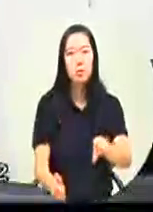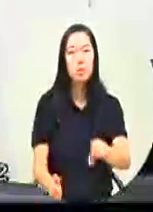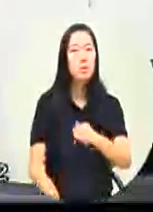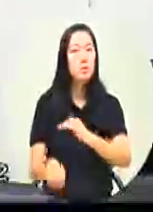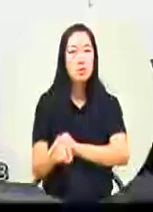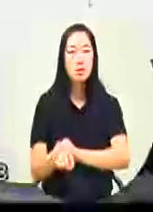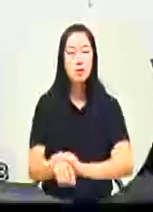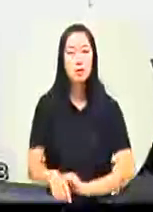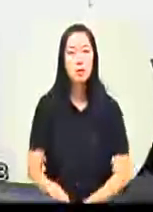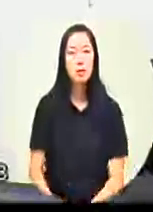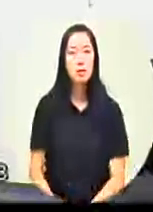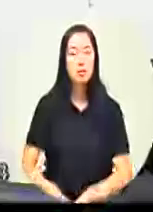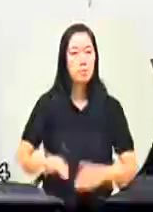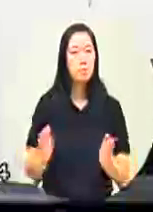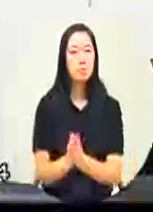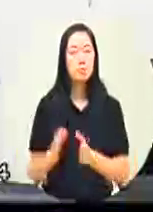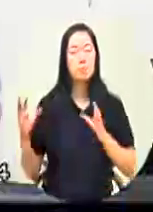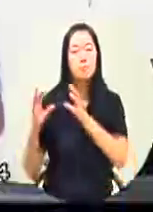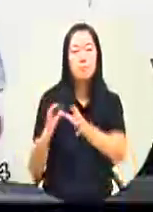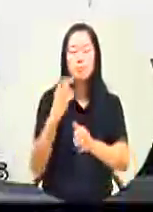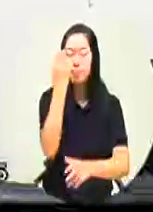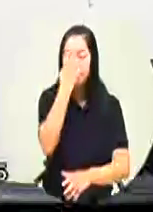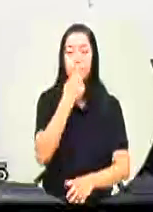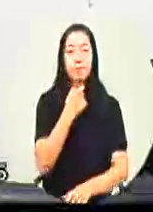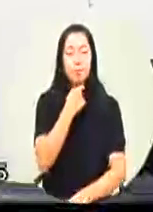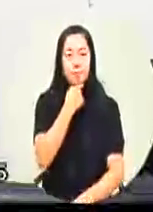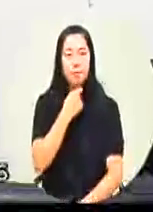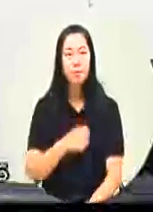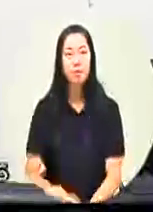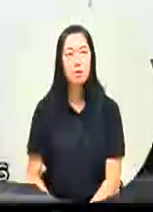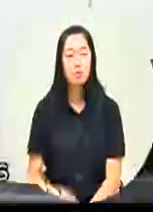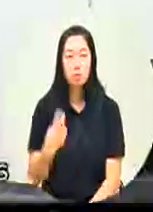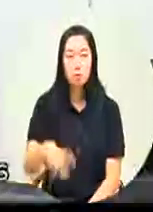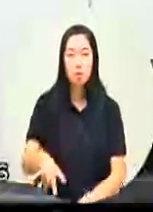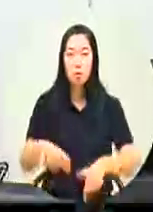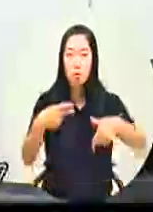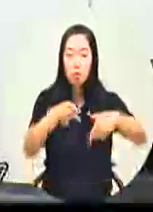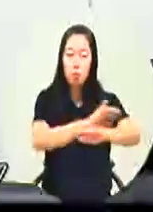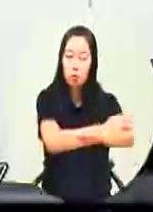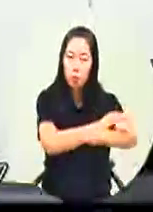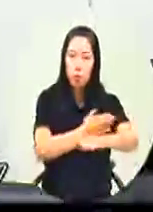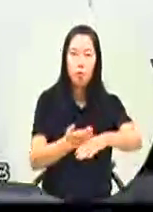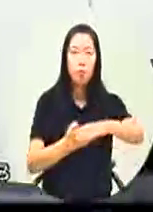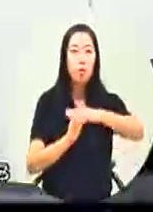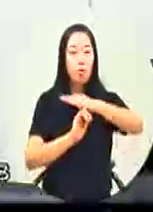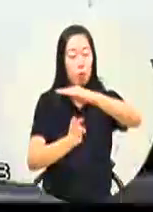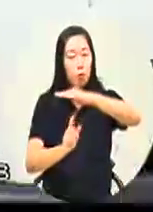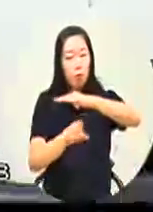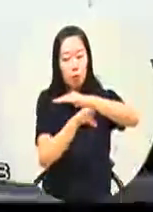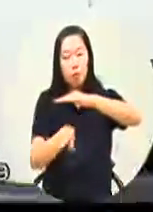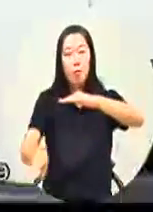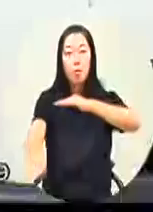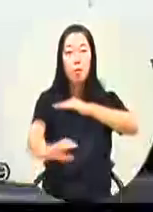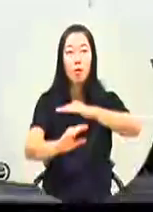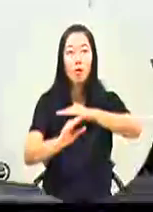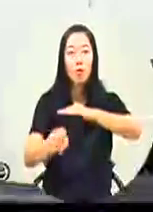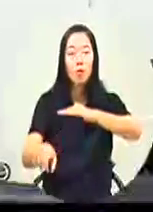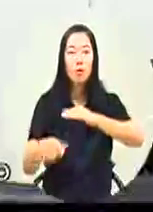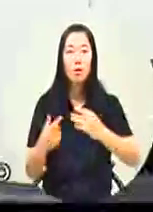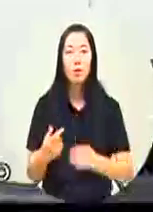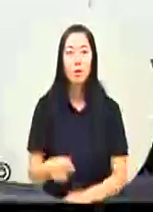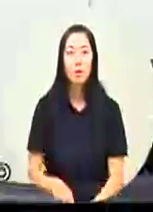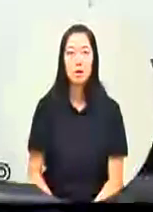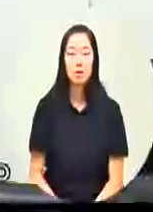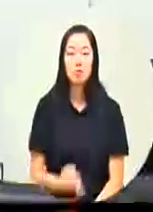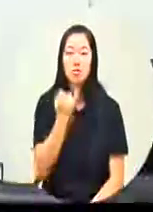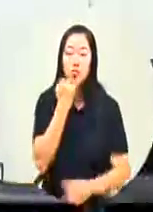所以马上办个会刊，局长。还有人武交流道，等一下一并答复哈。人武交流道这个可